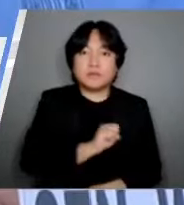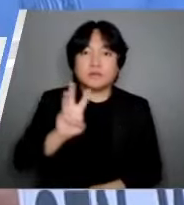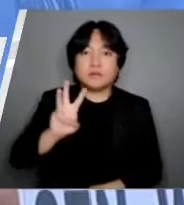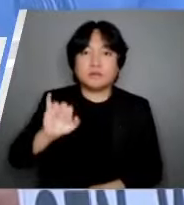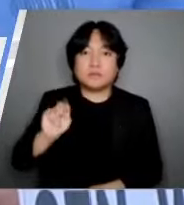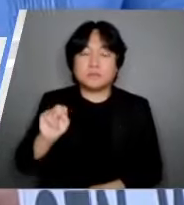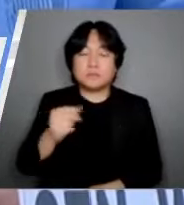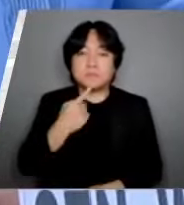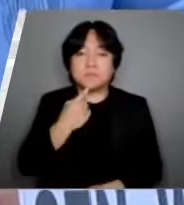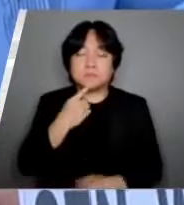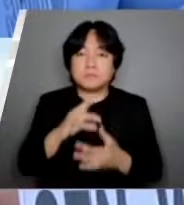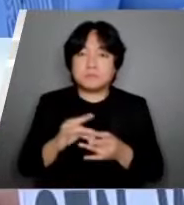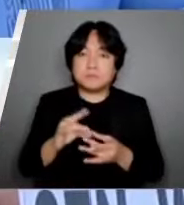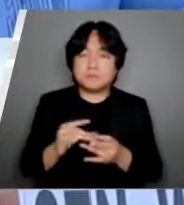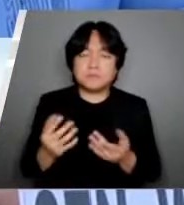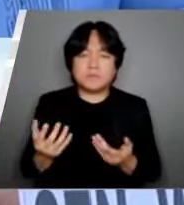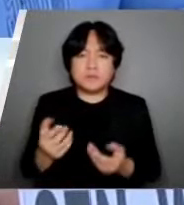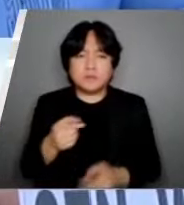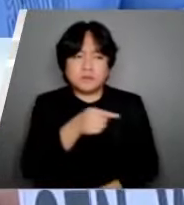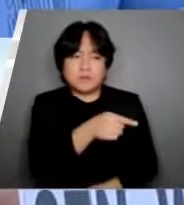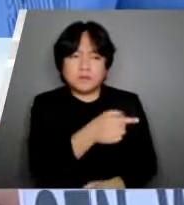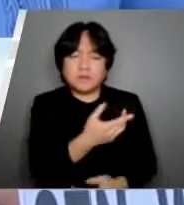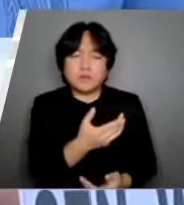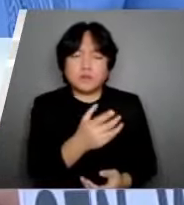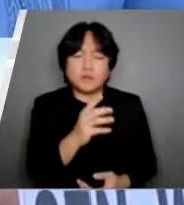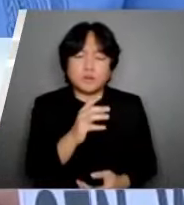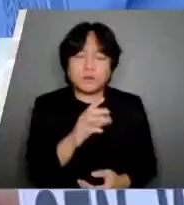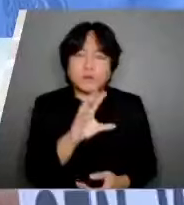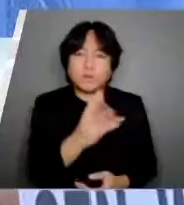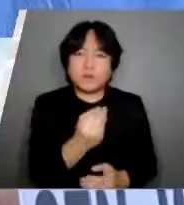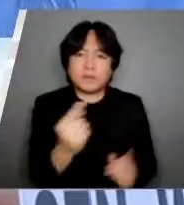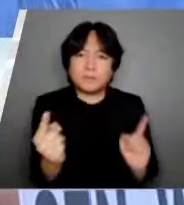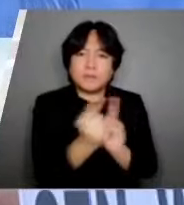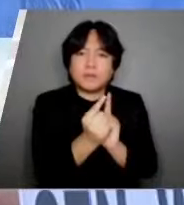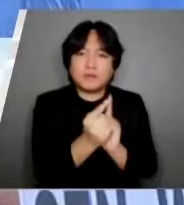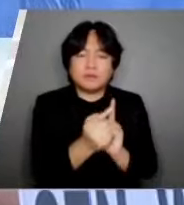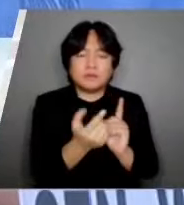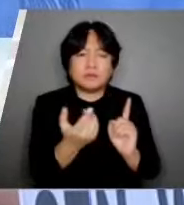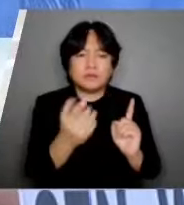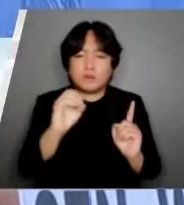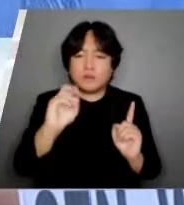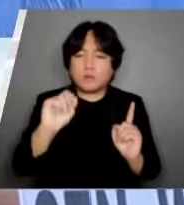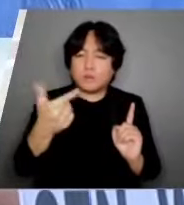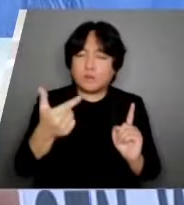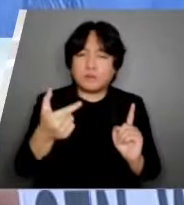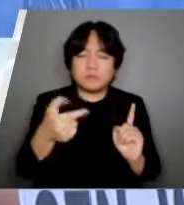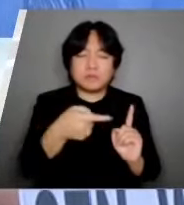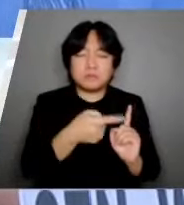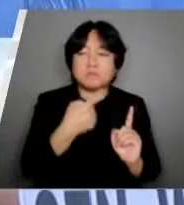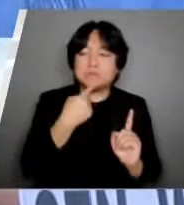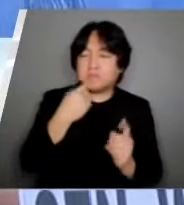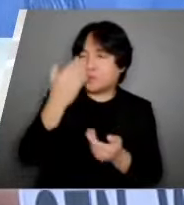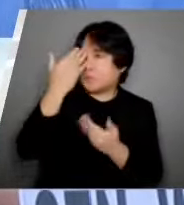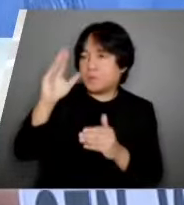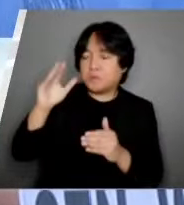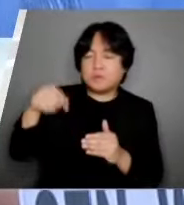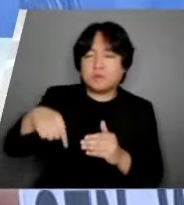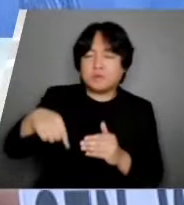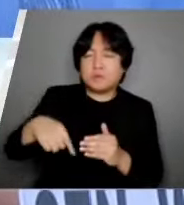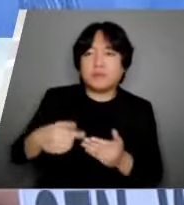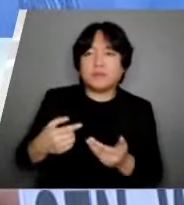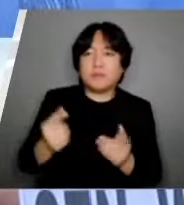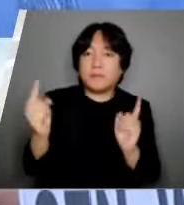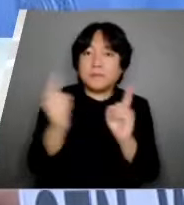kailan nakilala mo lang siya sa Malaysia? Opo. Hindi mo siya dito nakilala sa Hindi. Pilipinas? Pangalan na ang narinig ko sa Pilipinas. Okay, paano